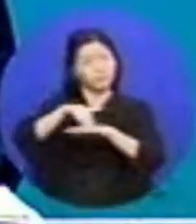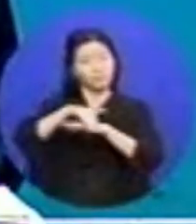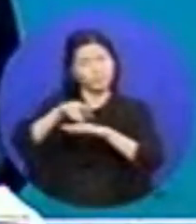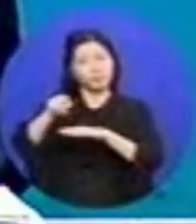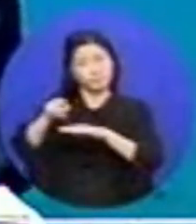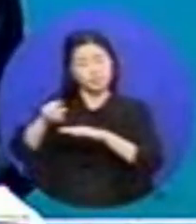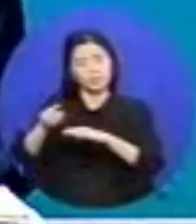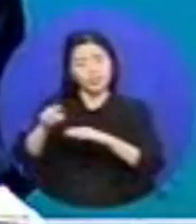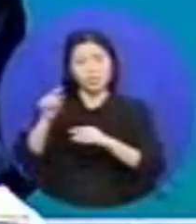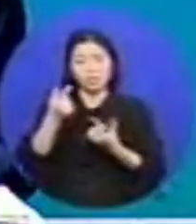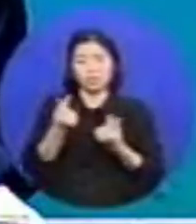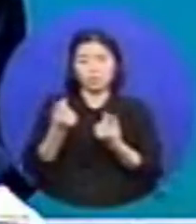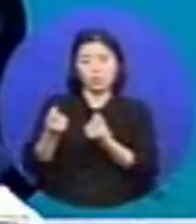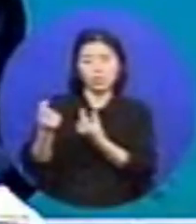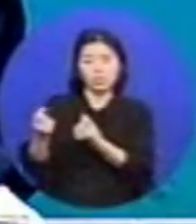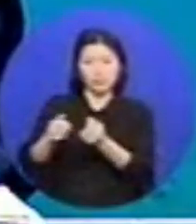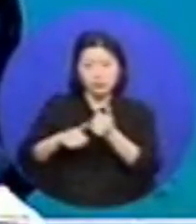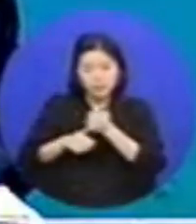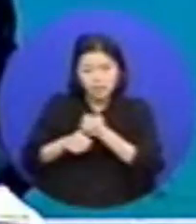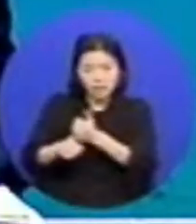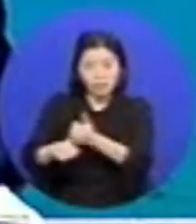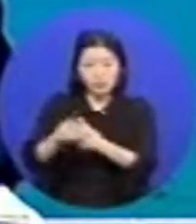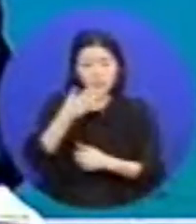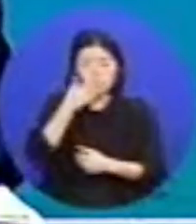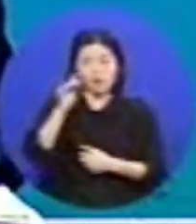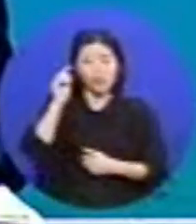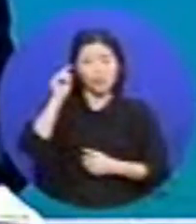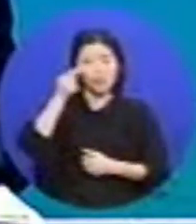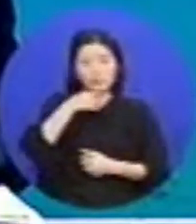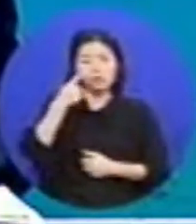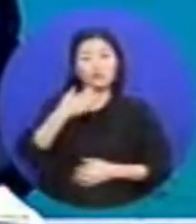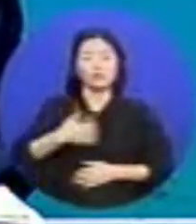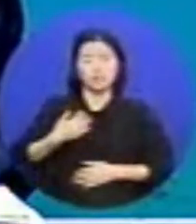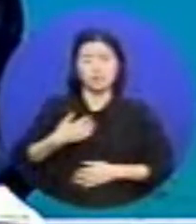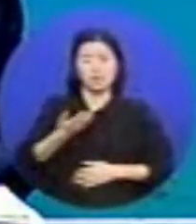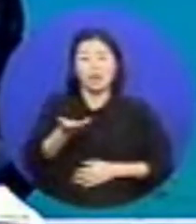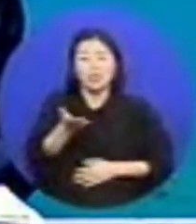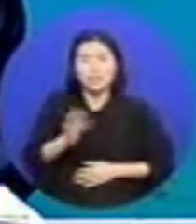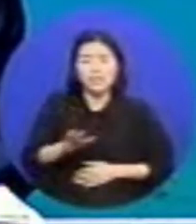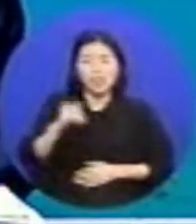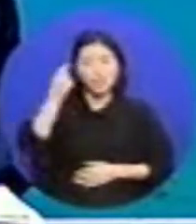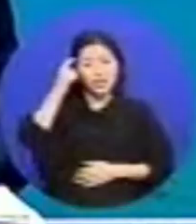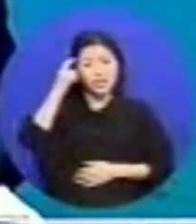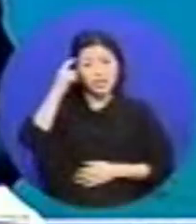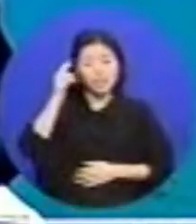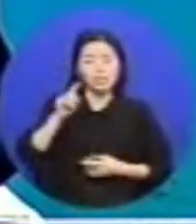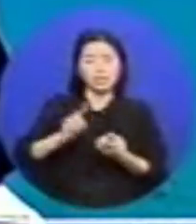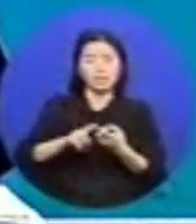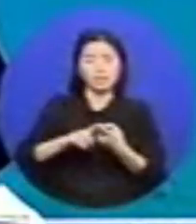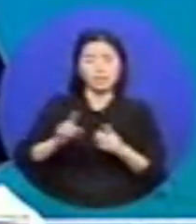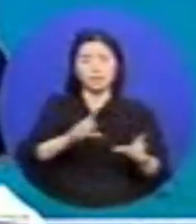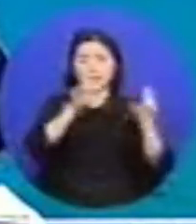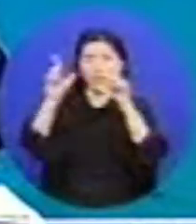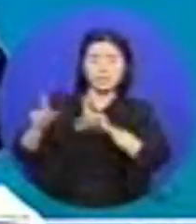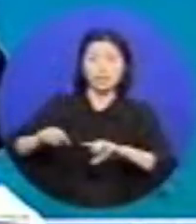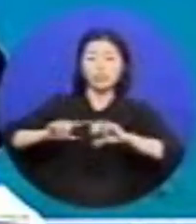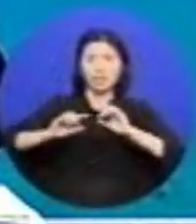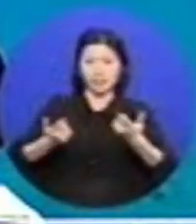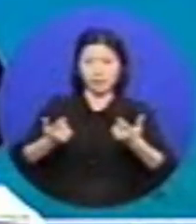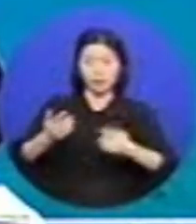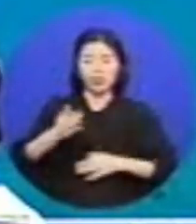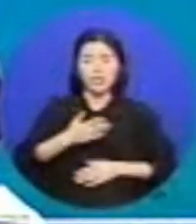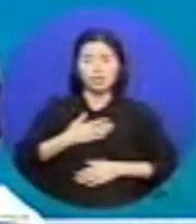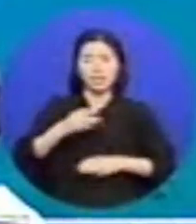그러면 그렇게 그렇게 살아질 거라고 생각했어요. 그런데 내가 생각하는 대로 사는 게 아니고 내